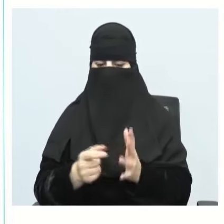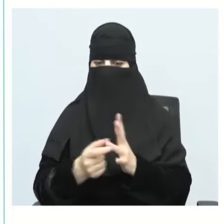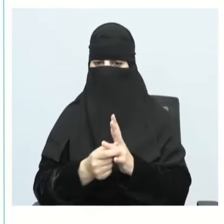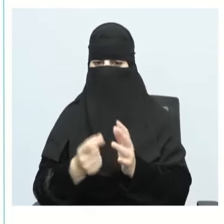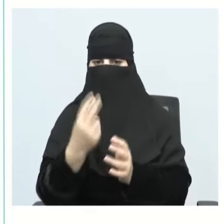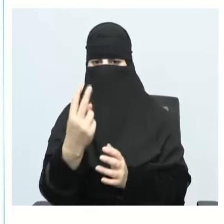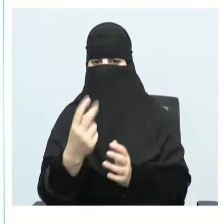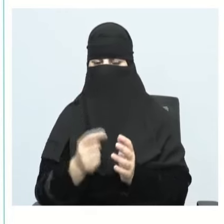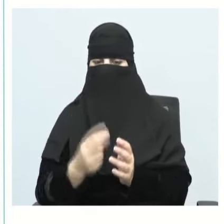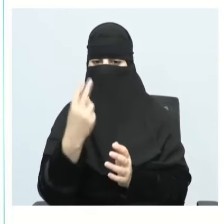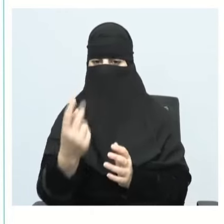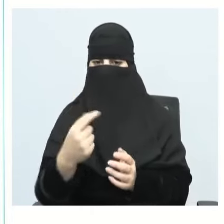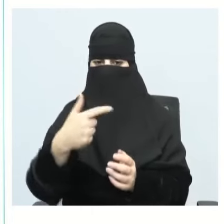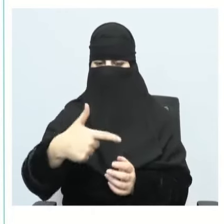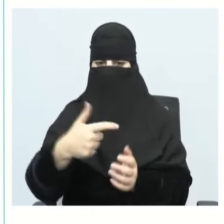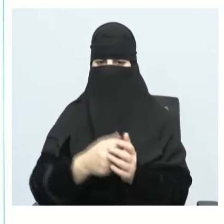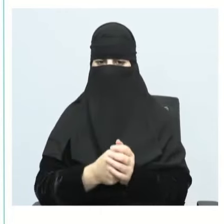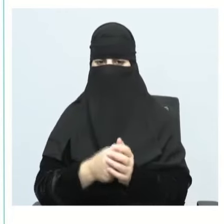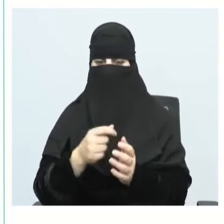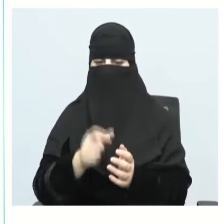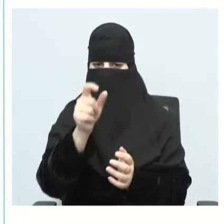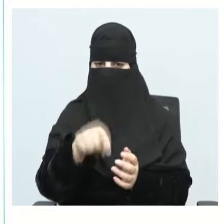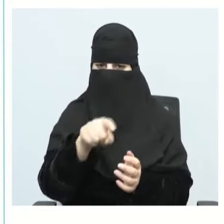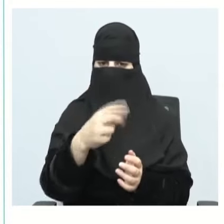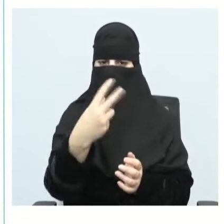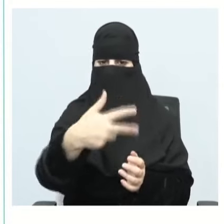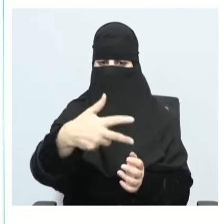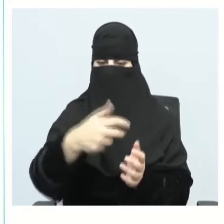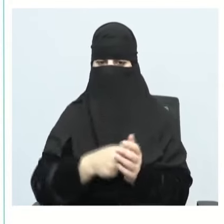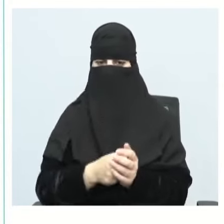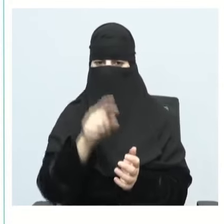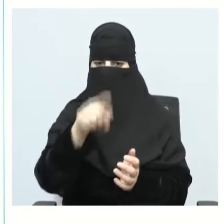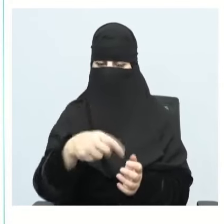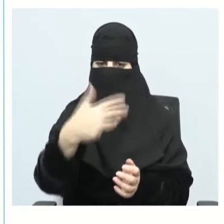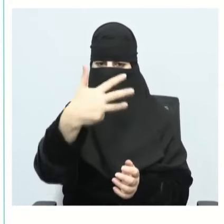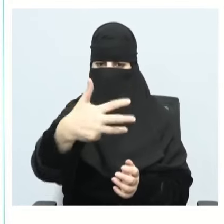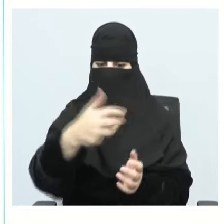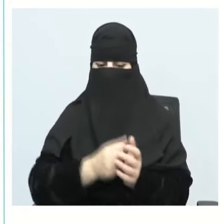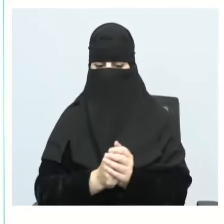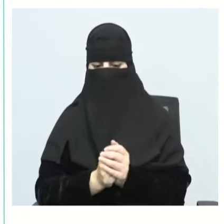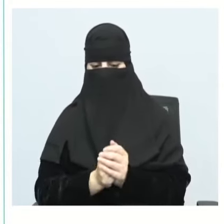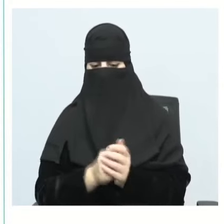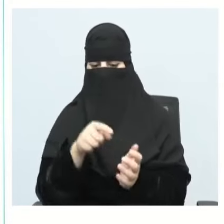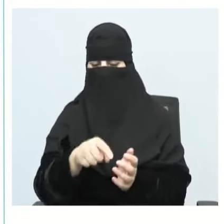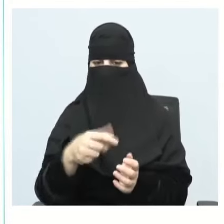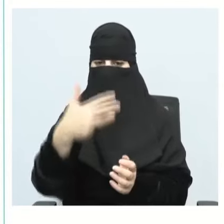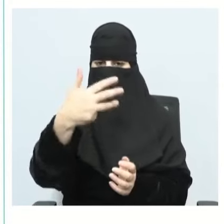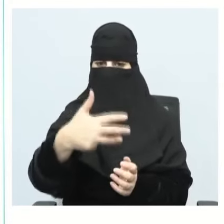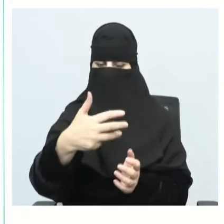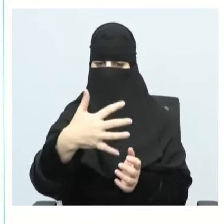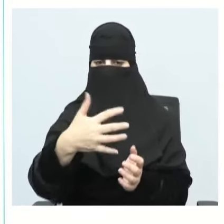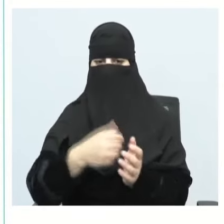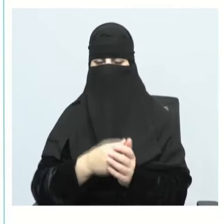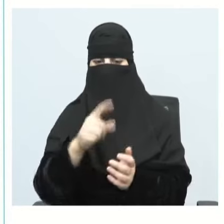الثانيه وهذه المره الثالثه هذه المره الرابعه الخامسه